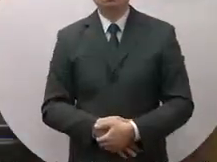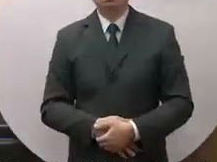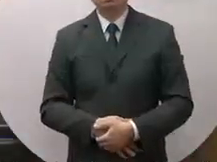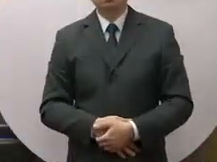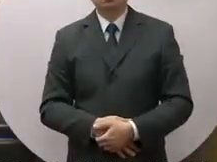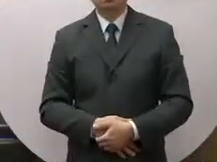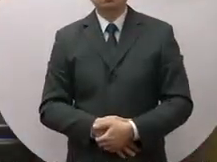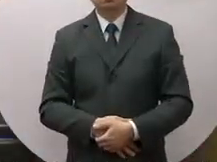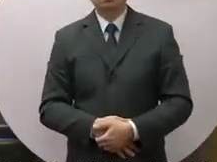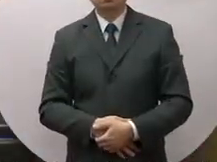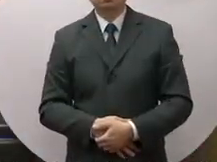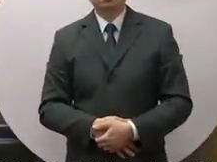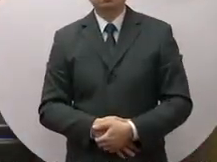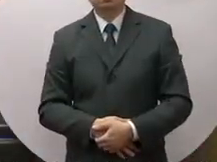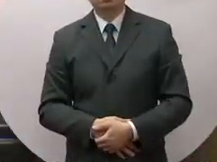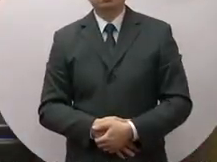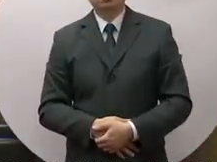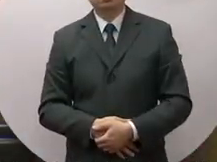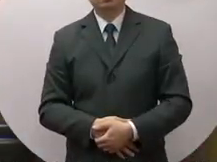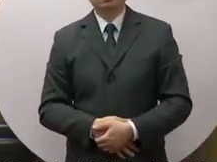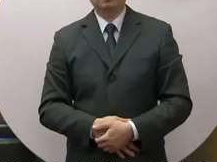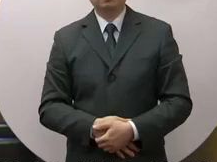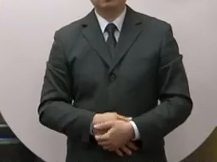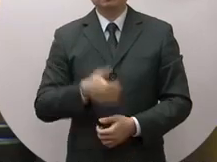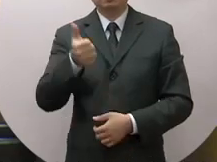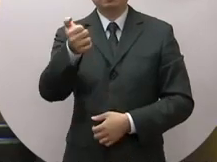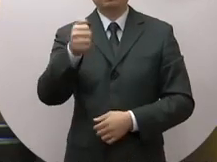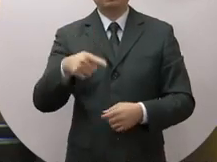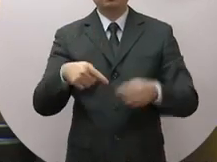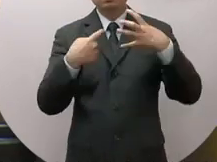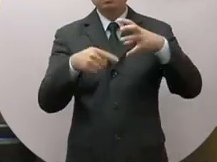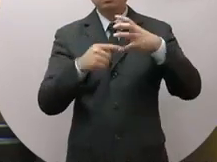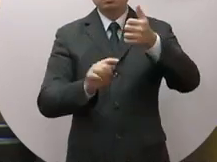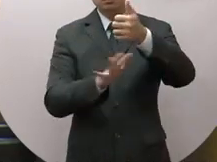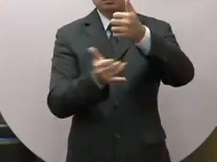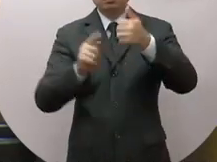谢谢钟委员，继续请陈委员以信发言。